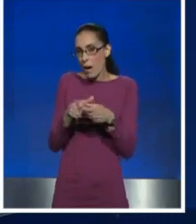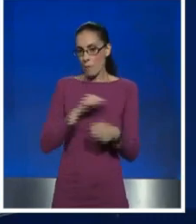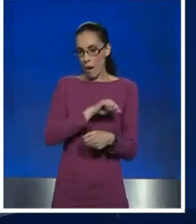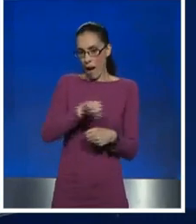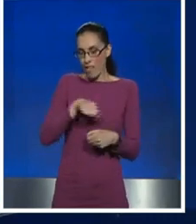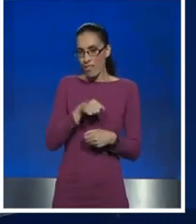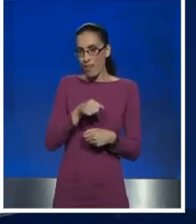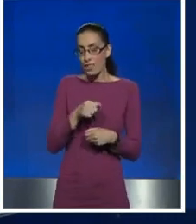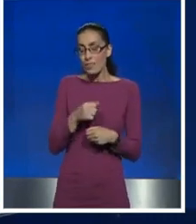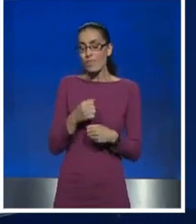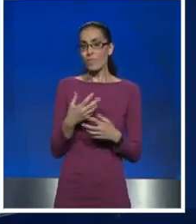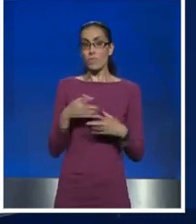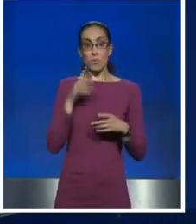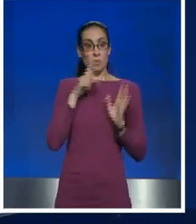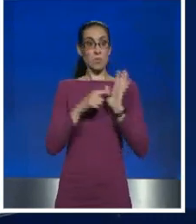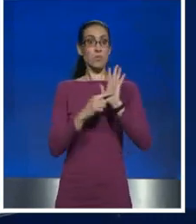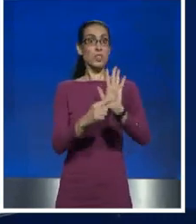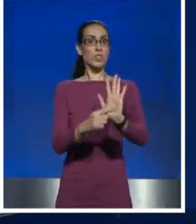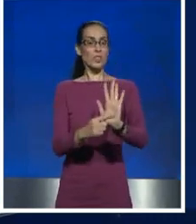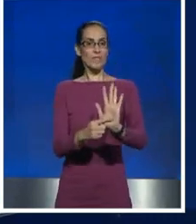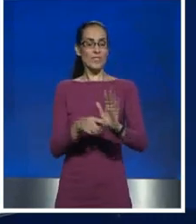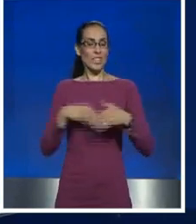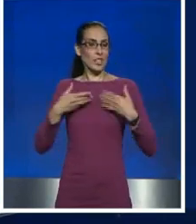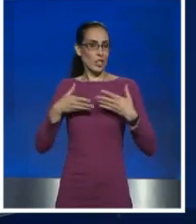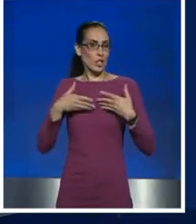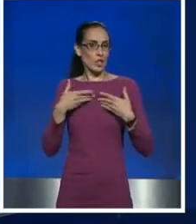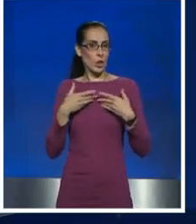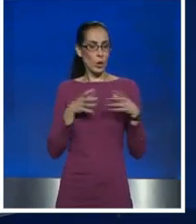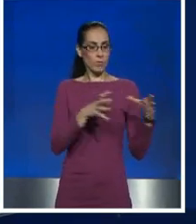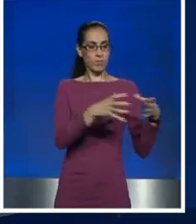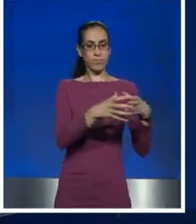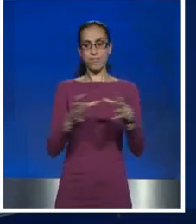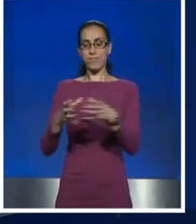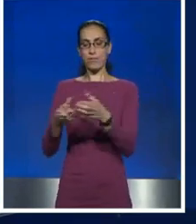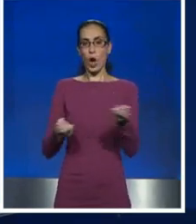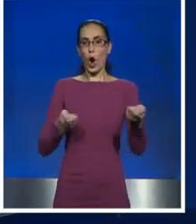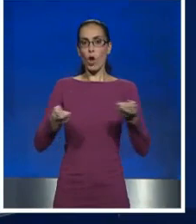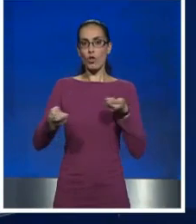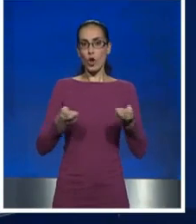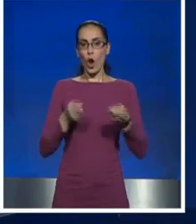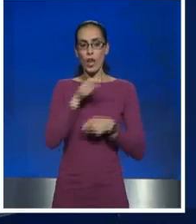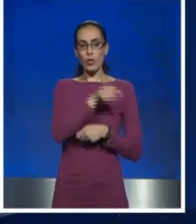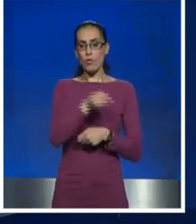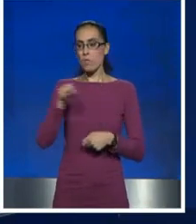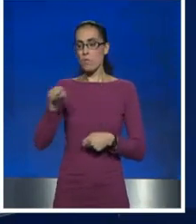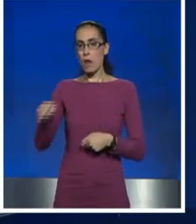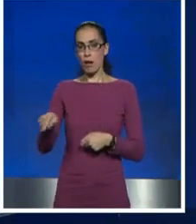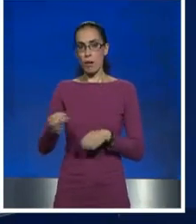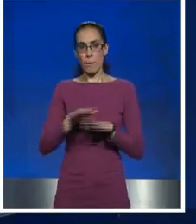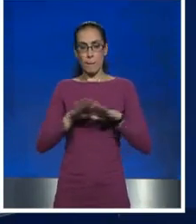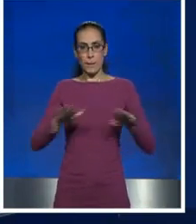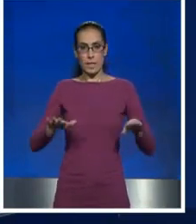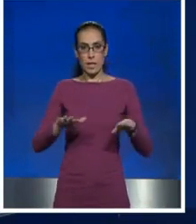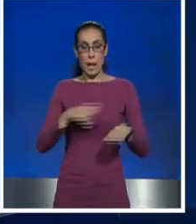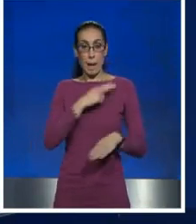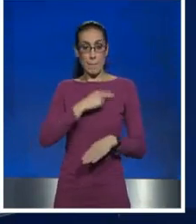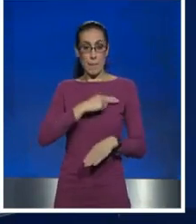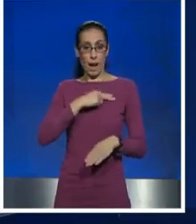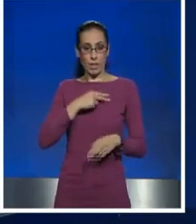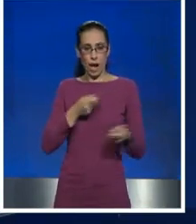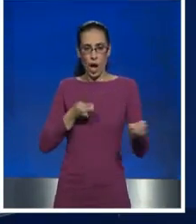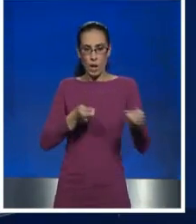jżommu l-monopolju tal-politika bejnietum. Pajjiż immexxi biss minnhom u fejn